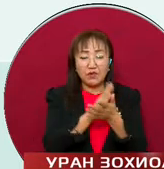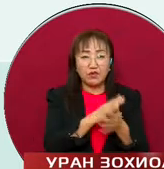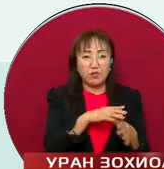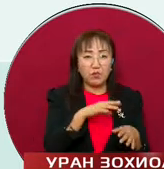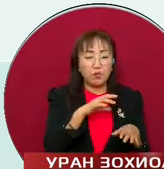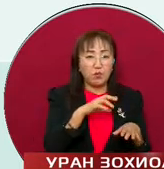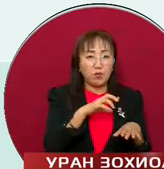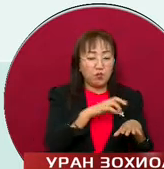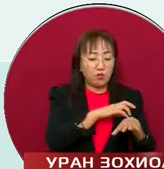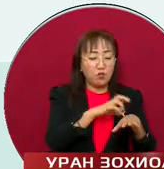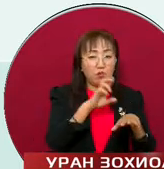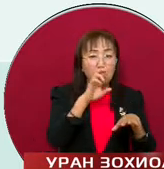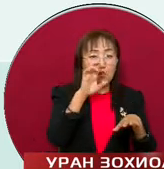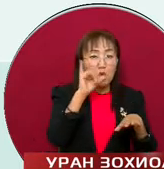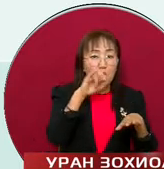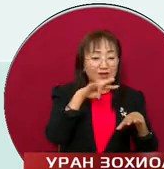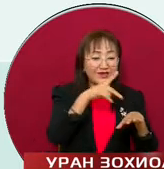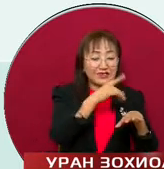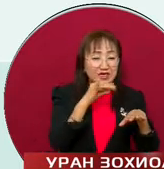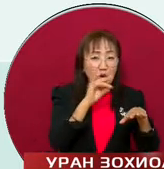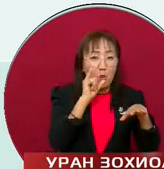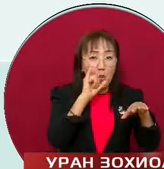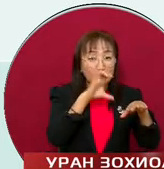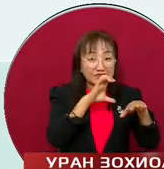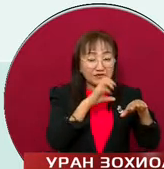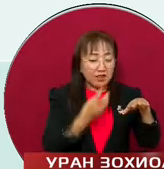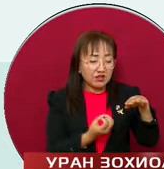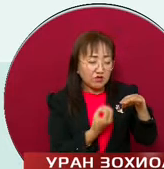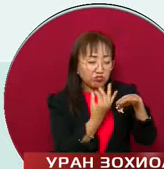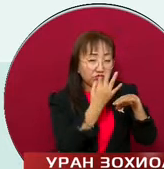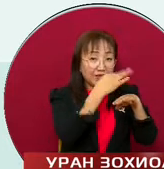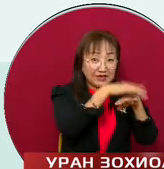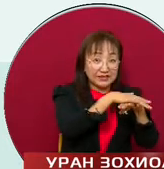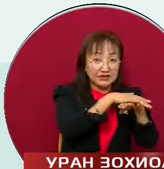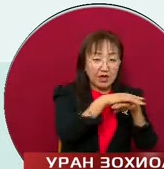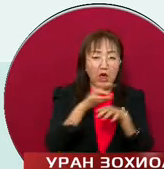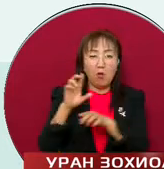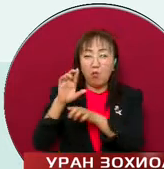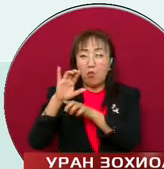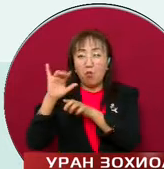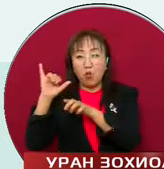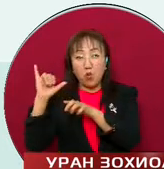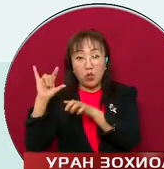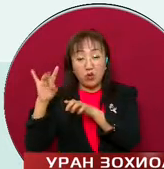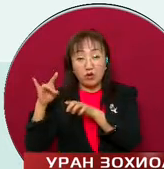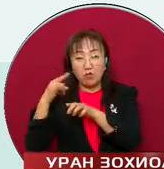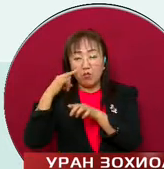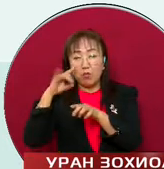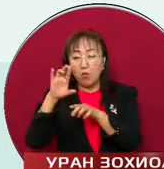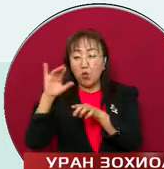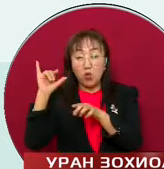Булгийн усыг буурын шилний бох шүүрэн дааварлаж буй үүлтэй адилтгсан. Үүлийн шинжээр нь адилтгсан